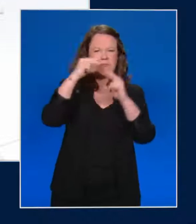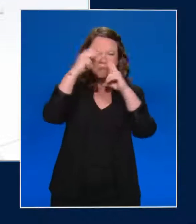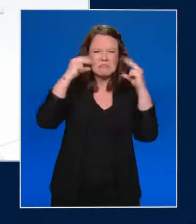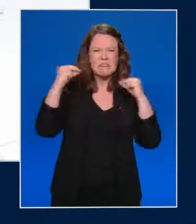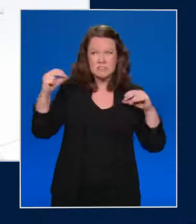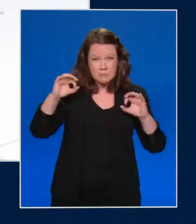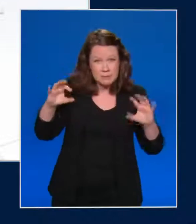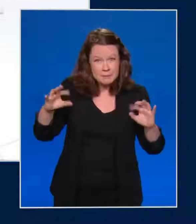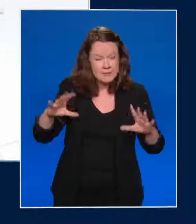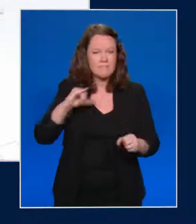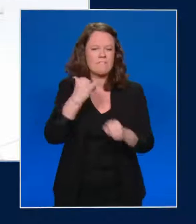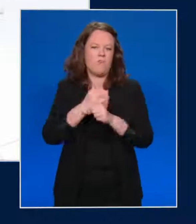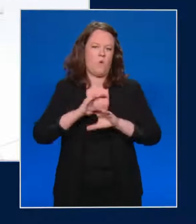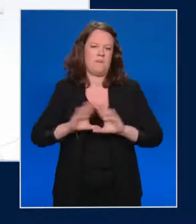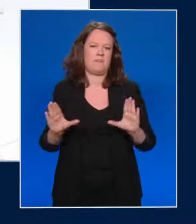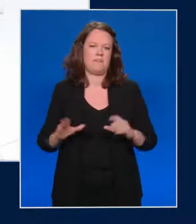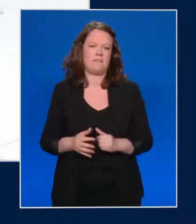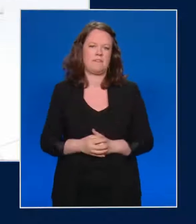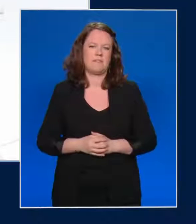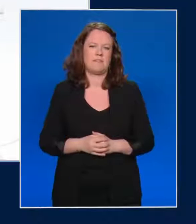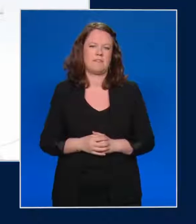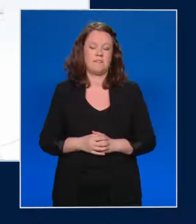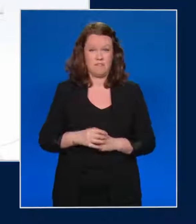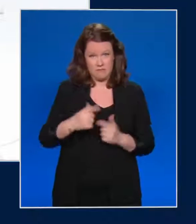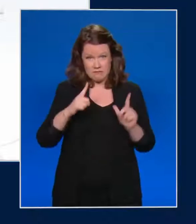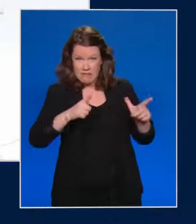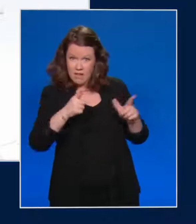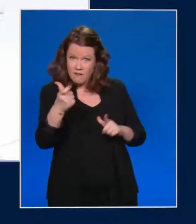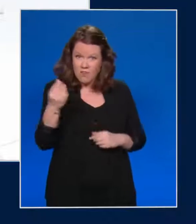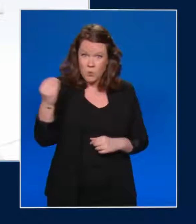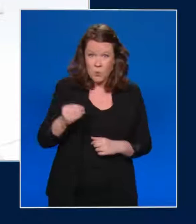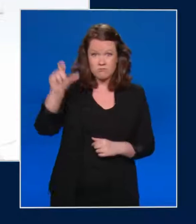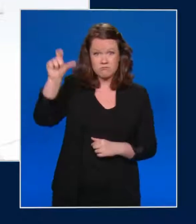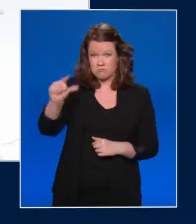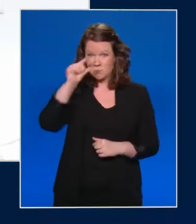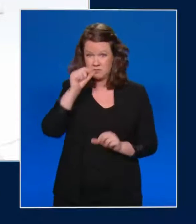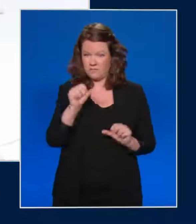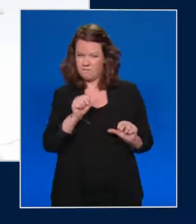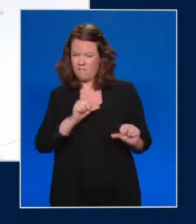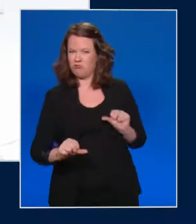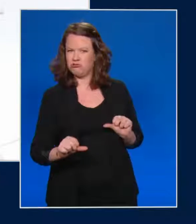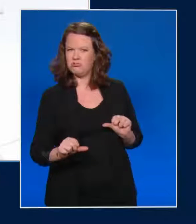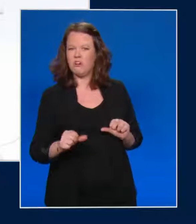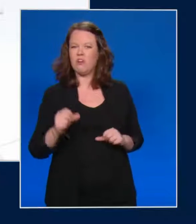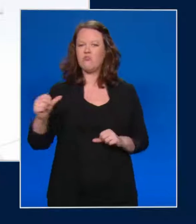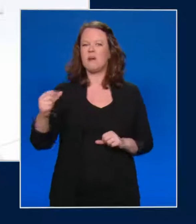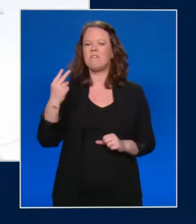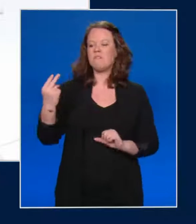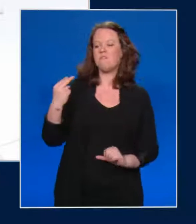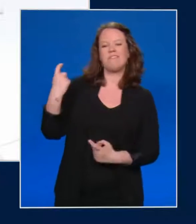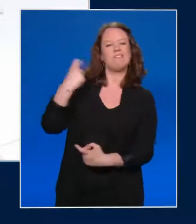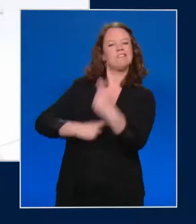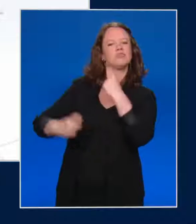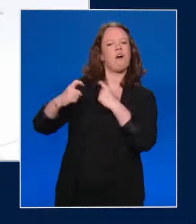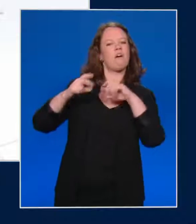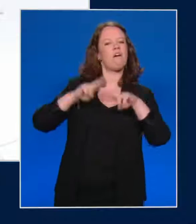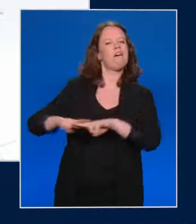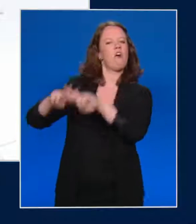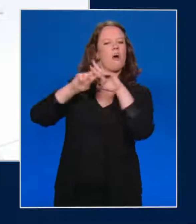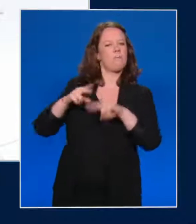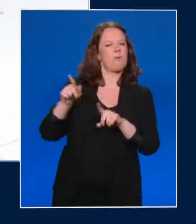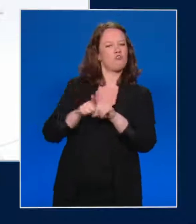est le fruit d'un esprit de revanche nourri d'une lecture révisionniste de l'histoire de l'europe qui voudraient